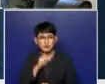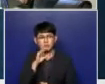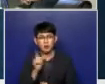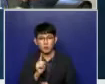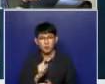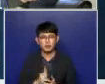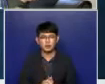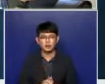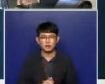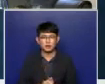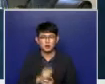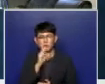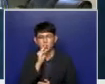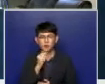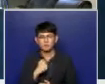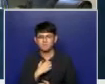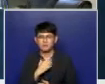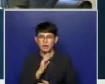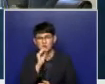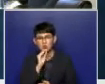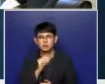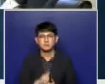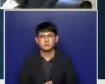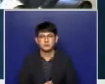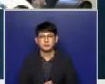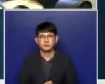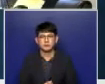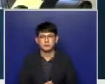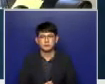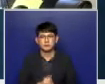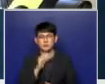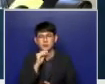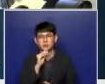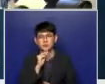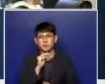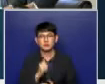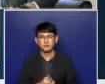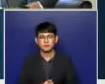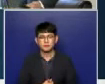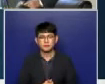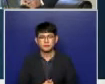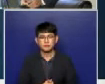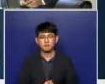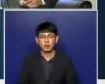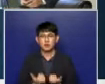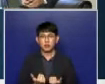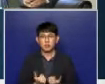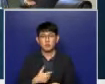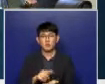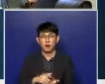ๆท่านก็ลาออกมาเพื่อจะลงสมัครรับเลือกตั้งนะครับในนามของพรรคพลังธรรม